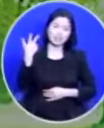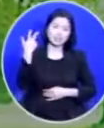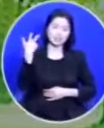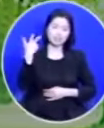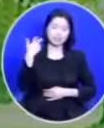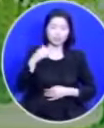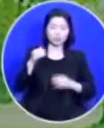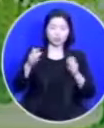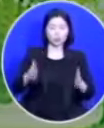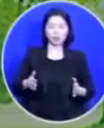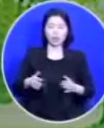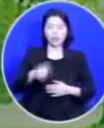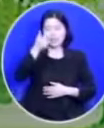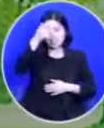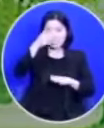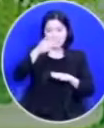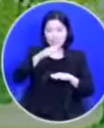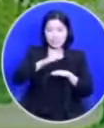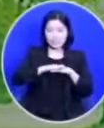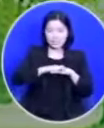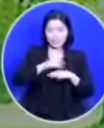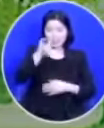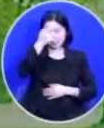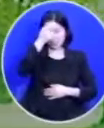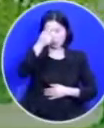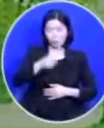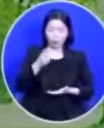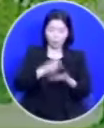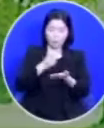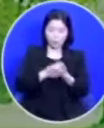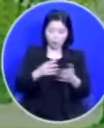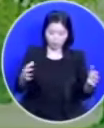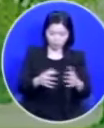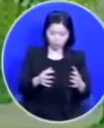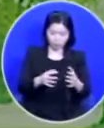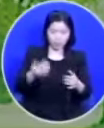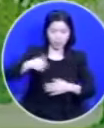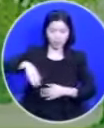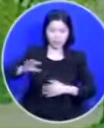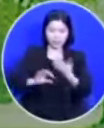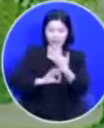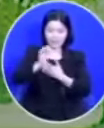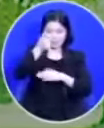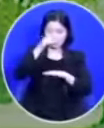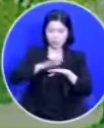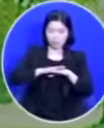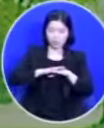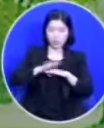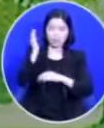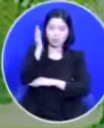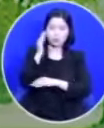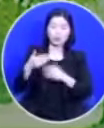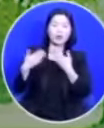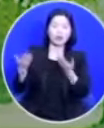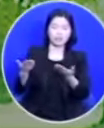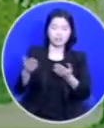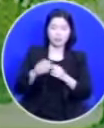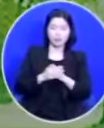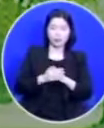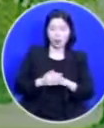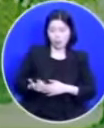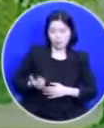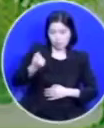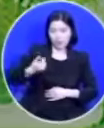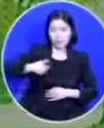법조인들의 모임에 조찬 예배의 가서 설교를 했습니다 이른 아침에 가야하기 때문에 좀